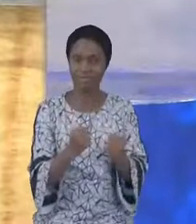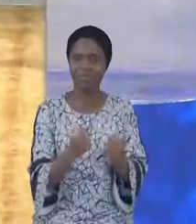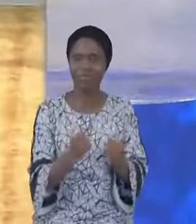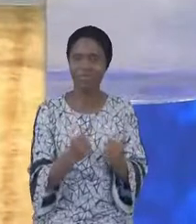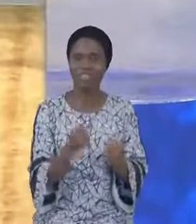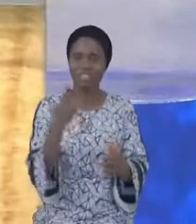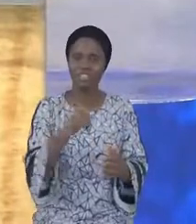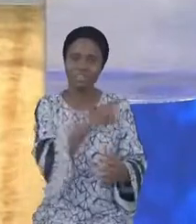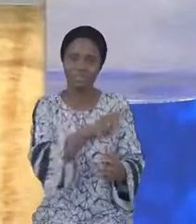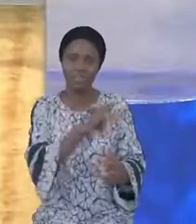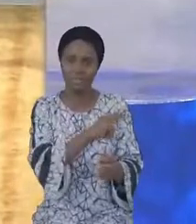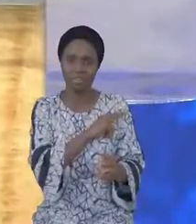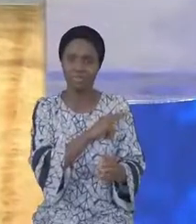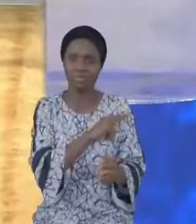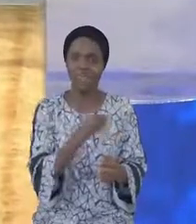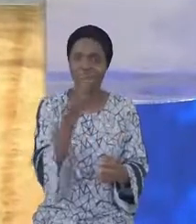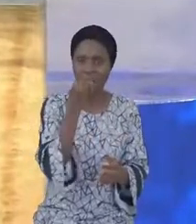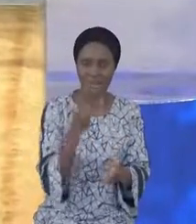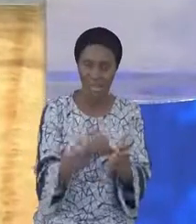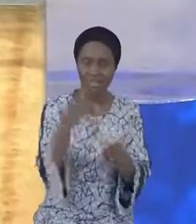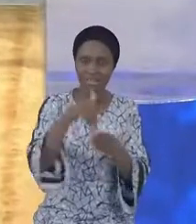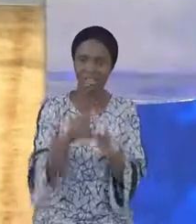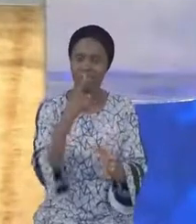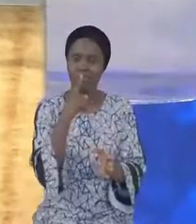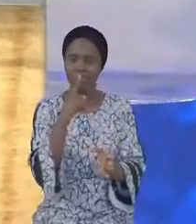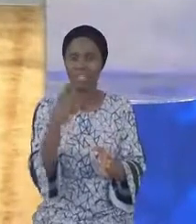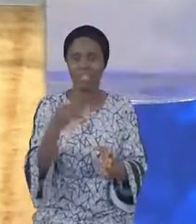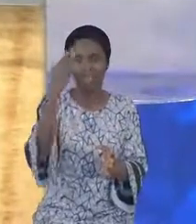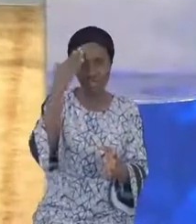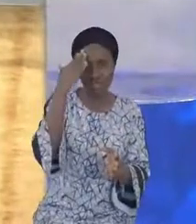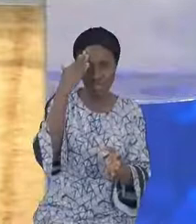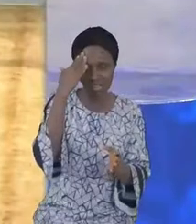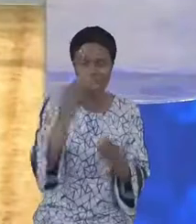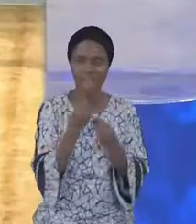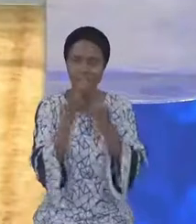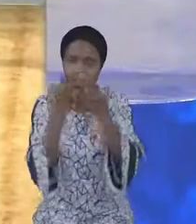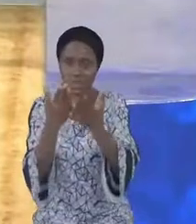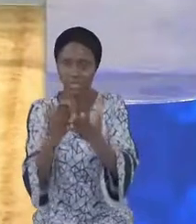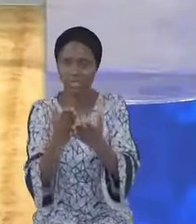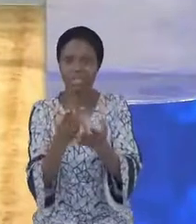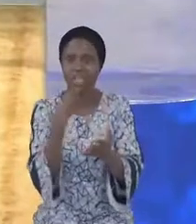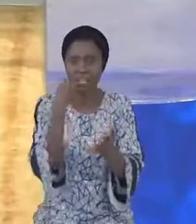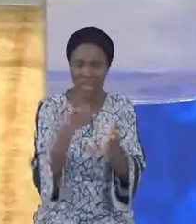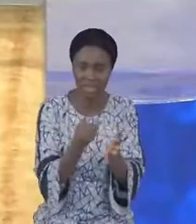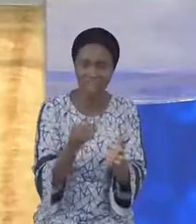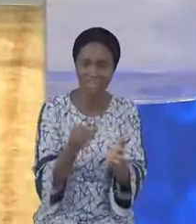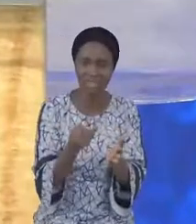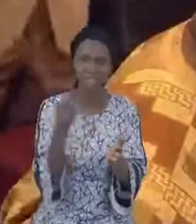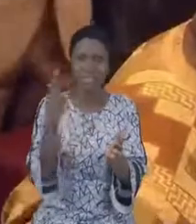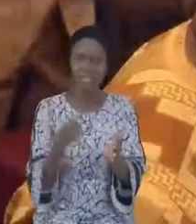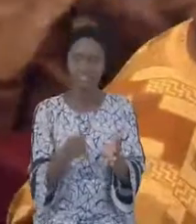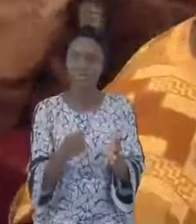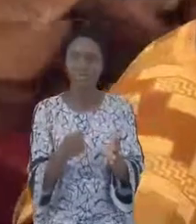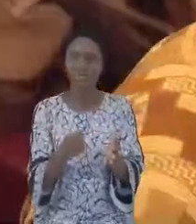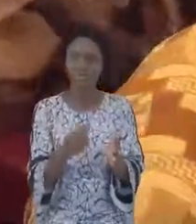vertu, il faut l'exprimer. La connaissance, il faut l'exprimer. La tempérance, il